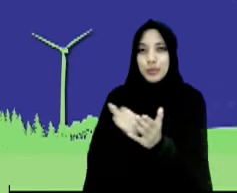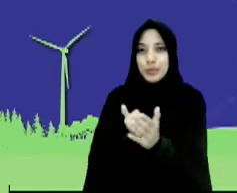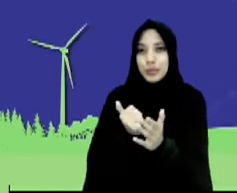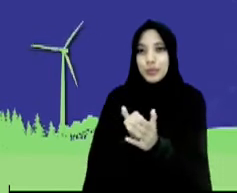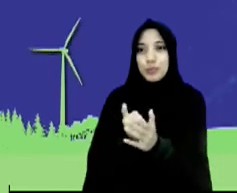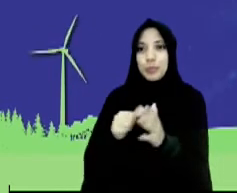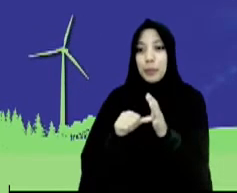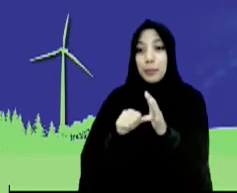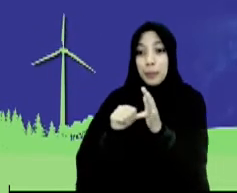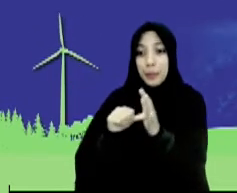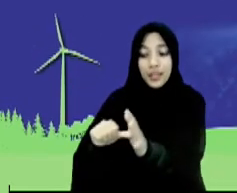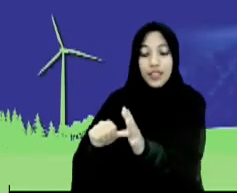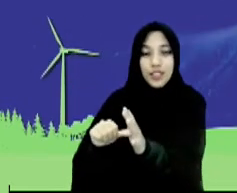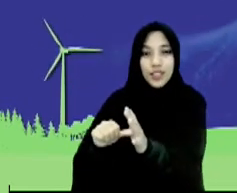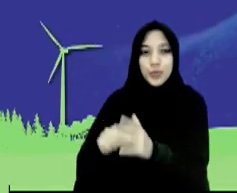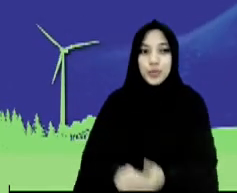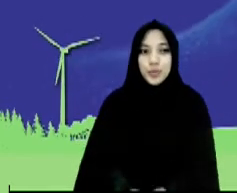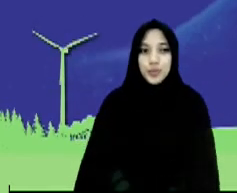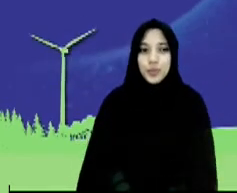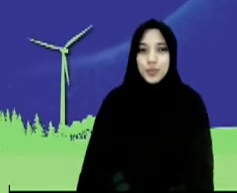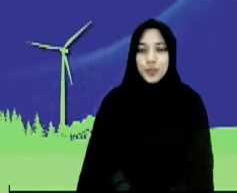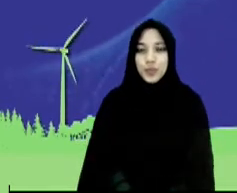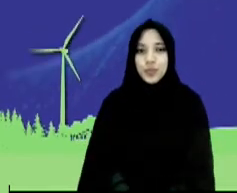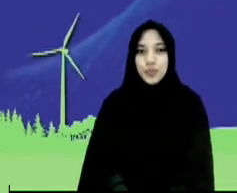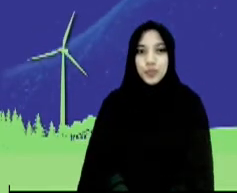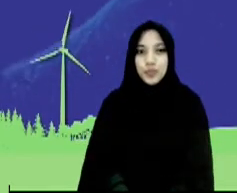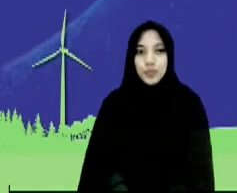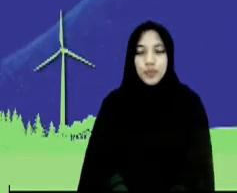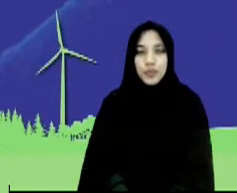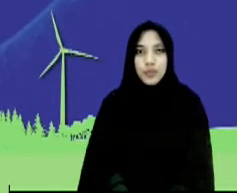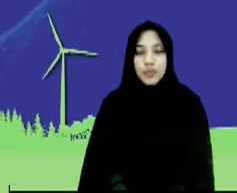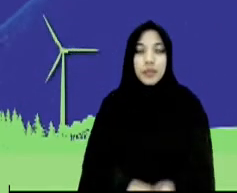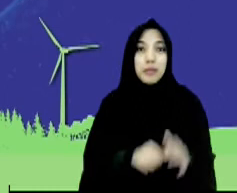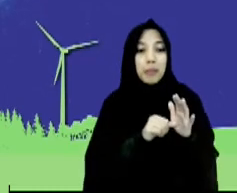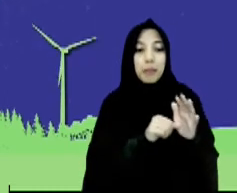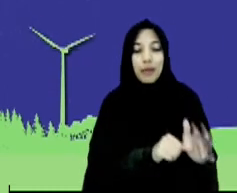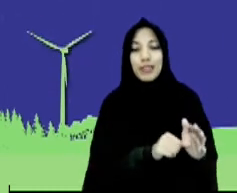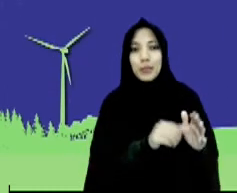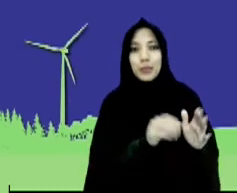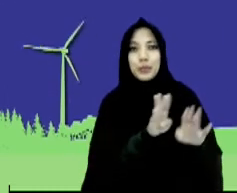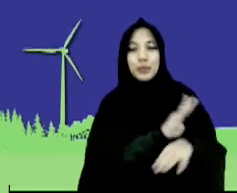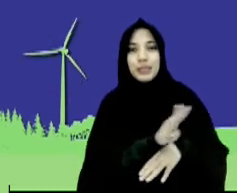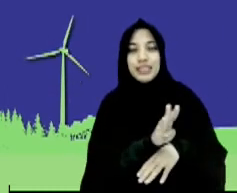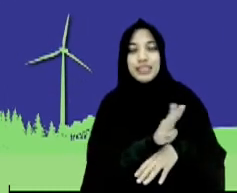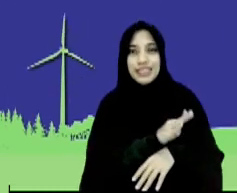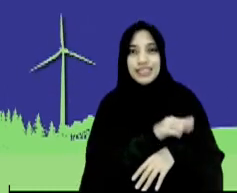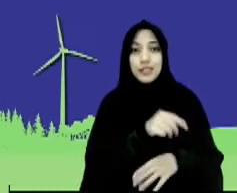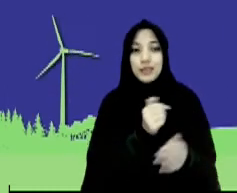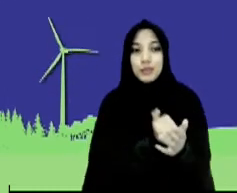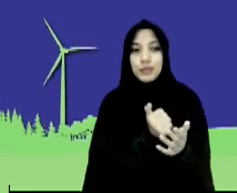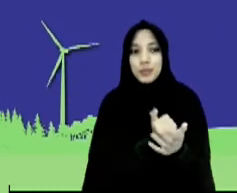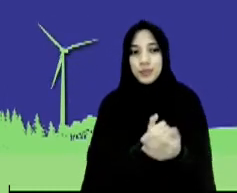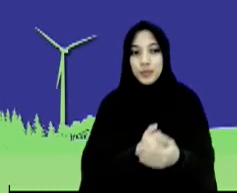membantu dari sisi eh the actual business sectors itself ya Jadi kembali lagi mereka adalah